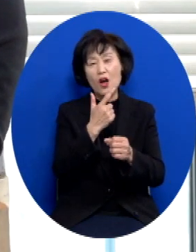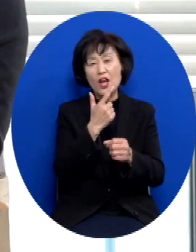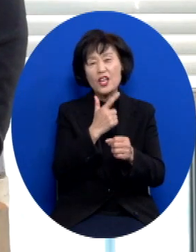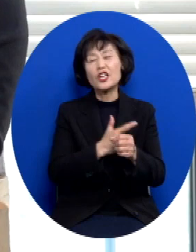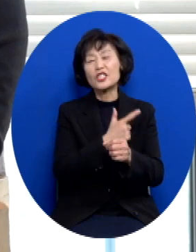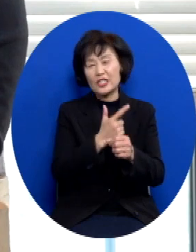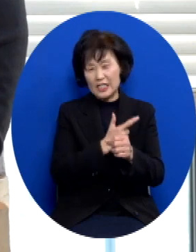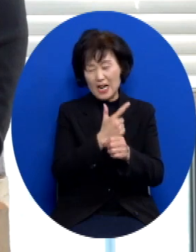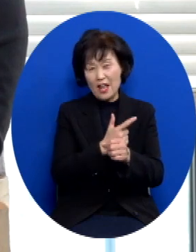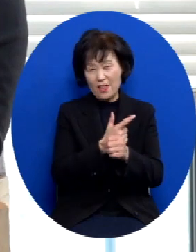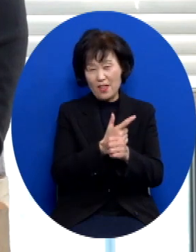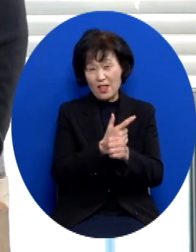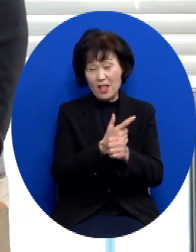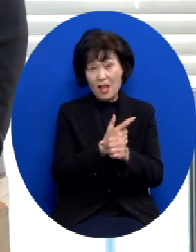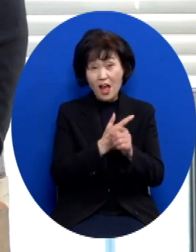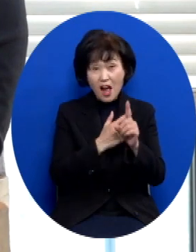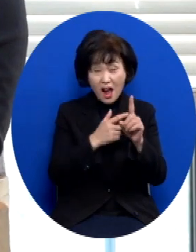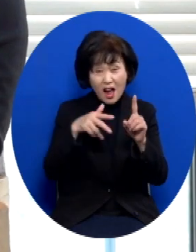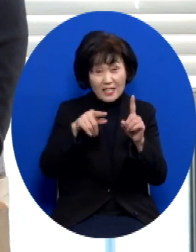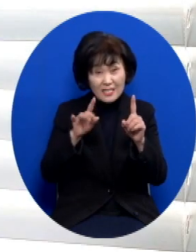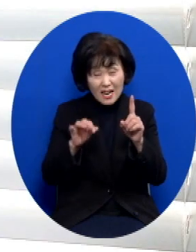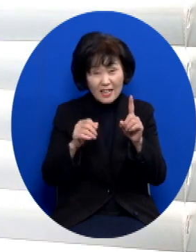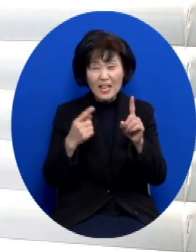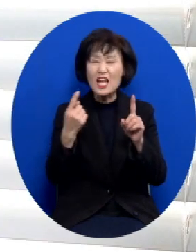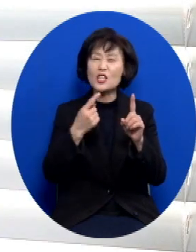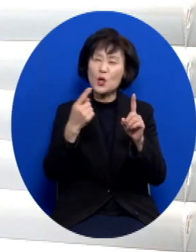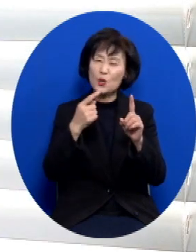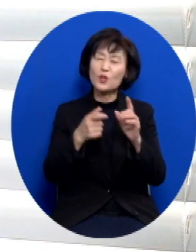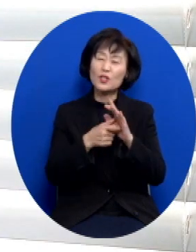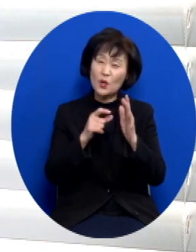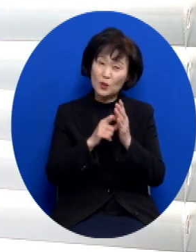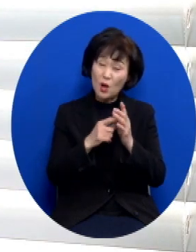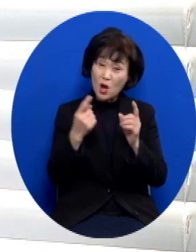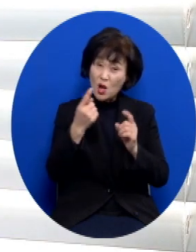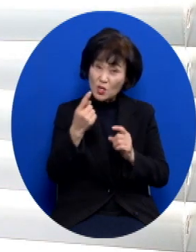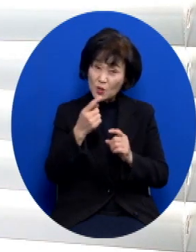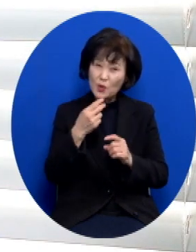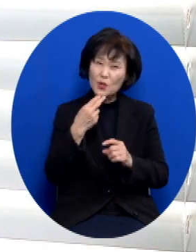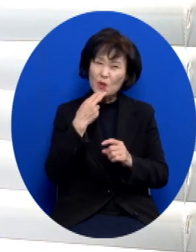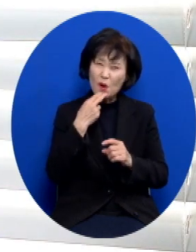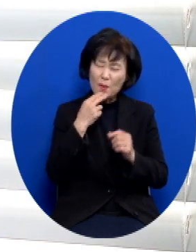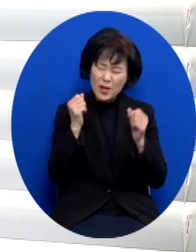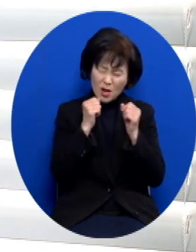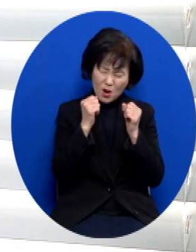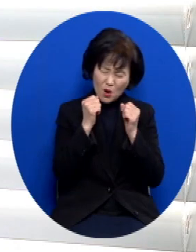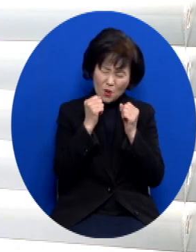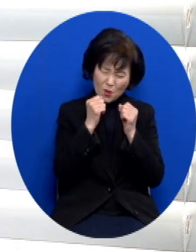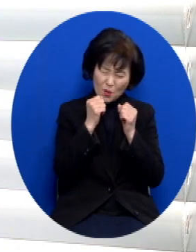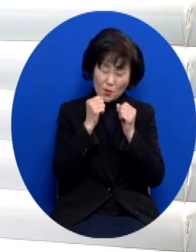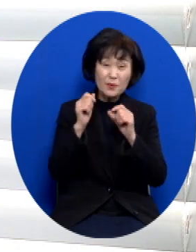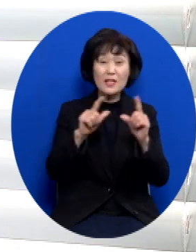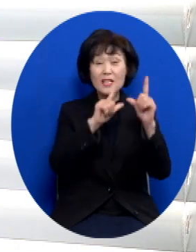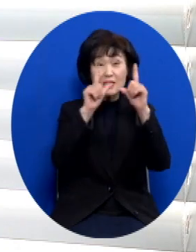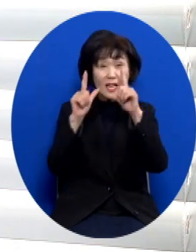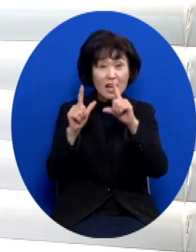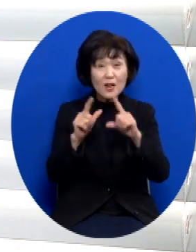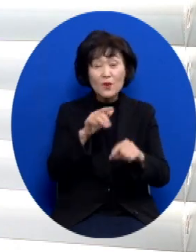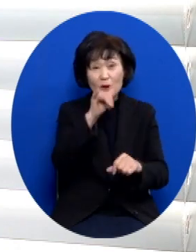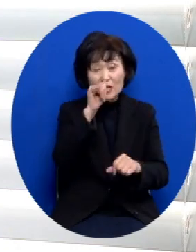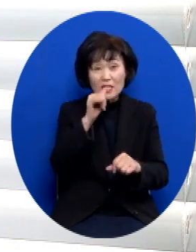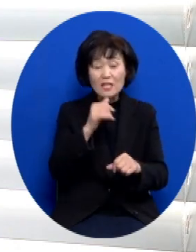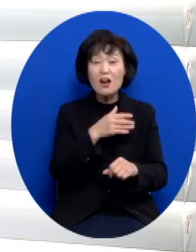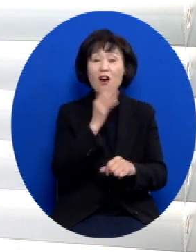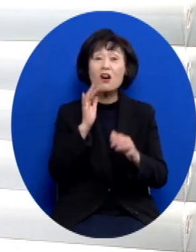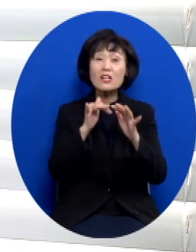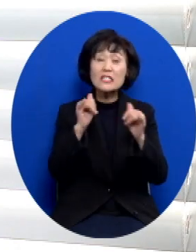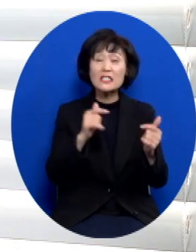장이 근데 그게 없어가지고 냉방에 지내고 춥게 지내시니까 이 어르신들 가정을 누가